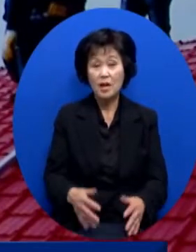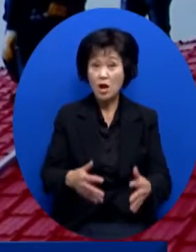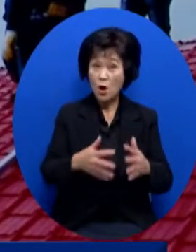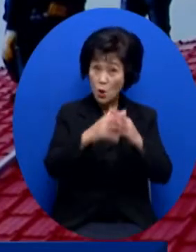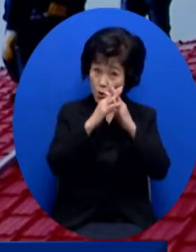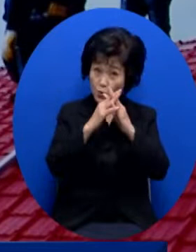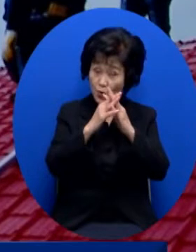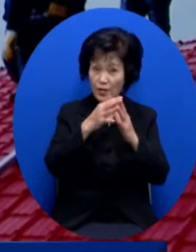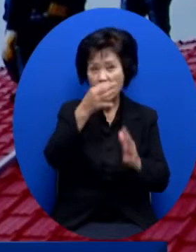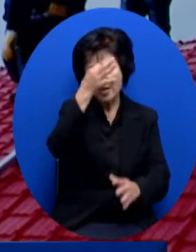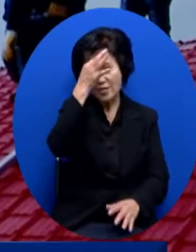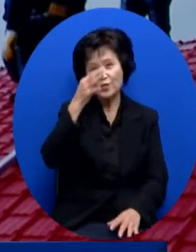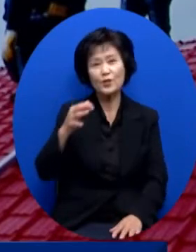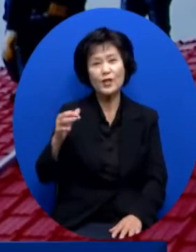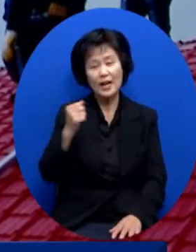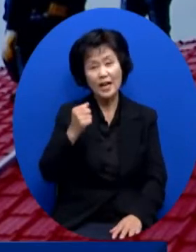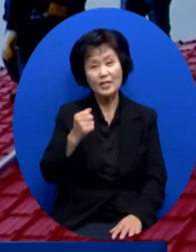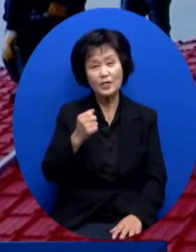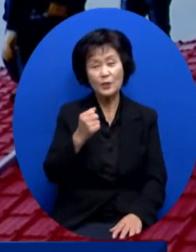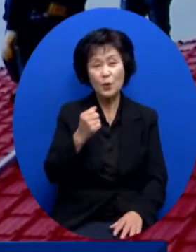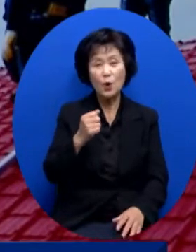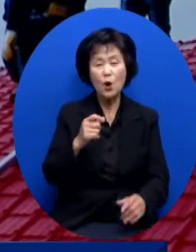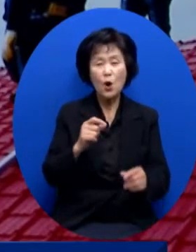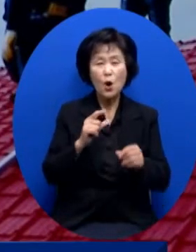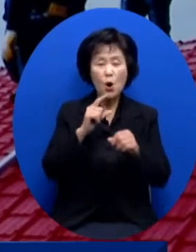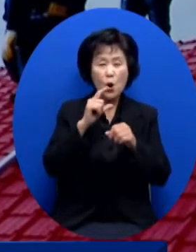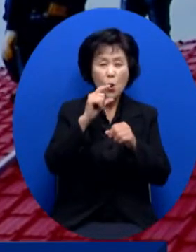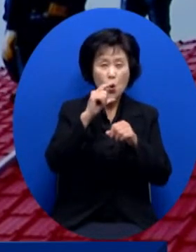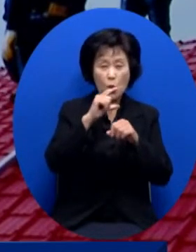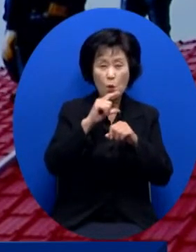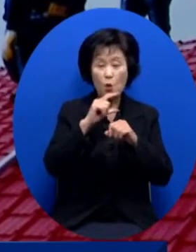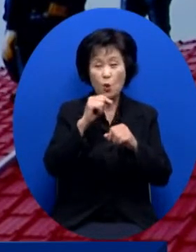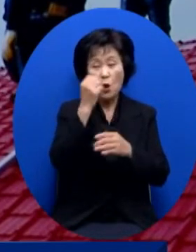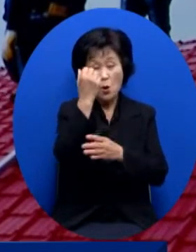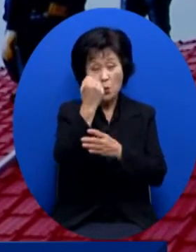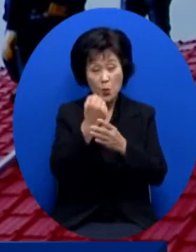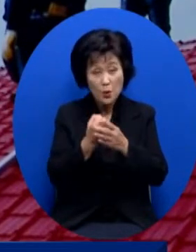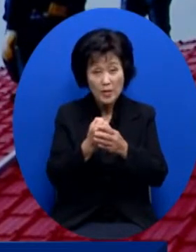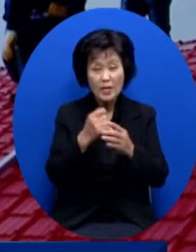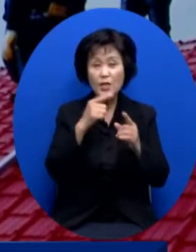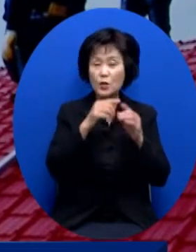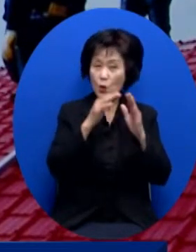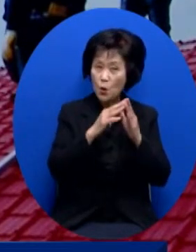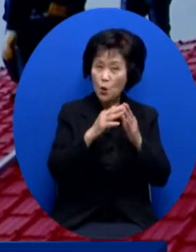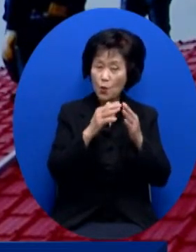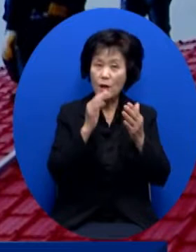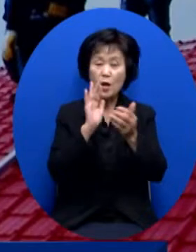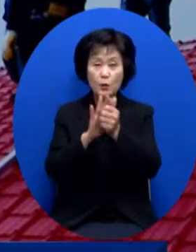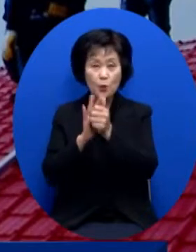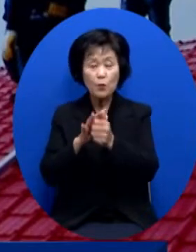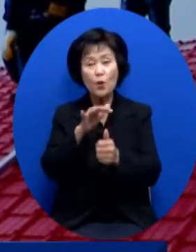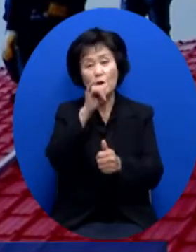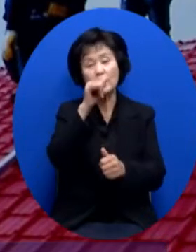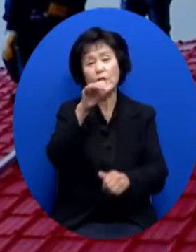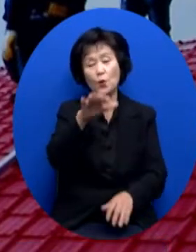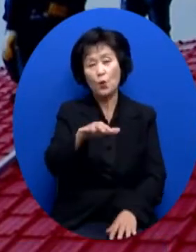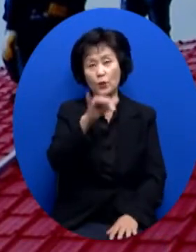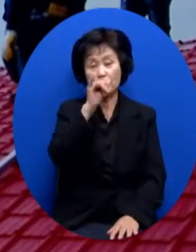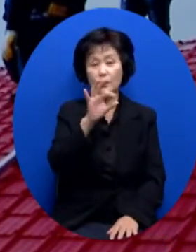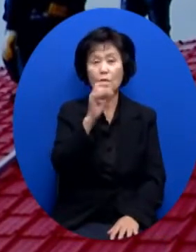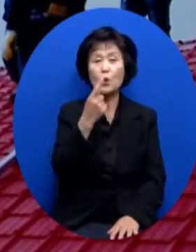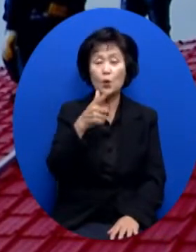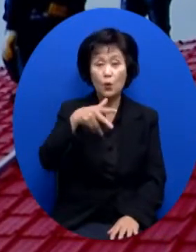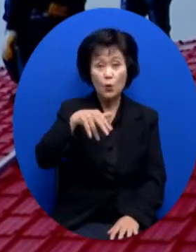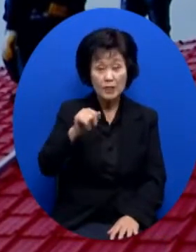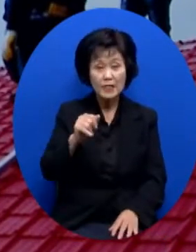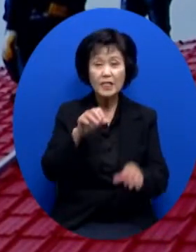건축이라는 달란트를 가지고 낙후된 지역의 교회와 사택을 리모델링하는 단체가 있습니다. 오지 선교회인데요. 오늘은 오지